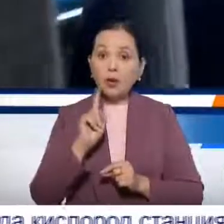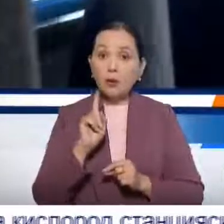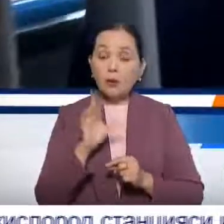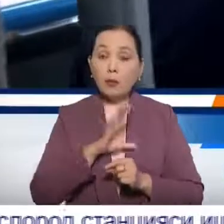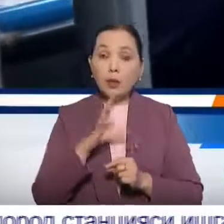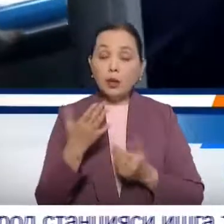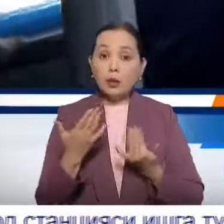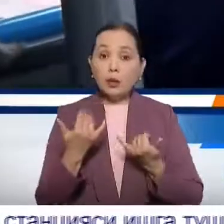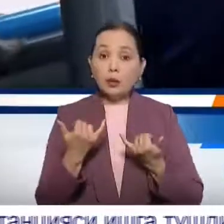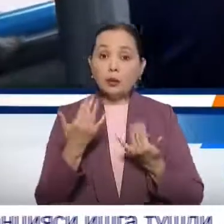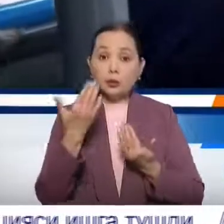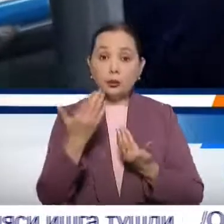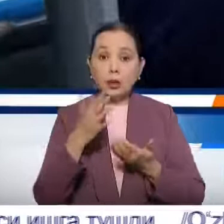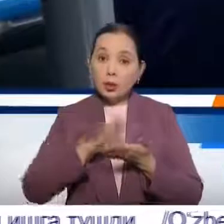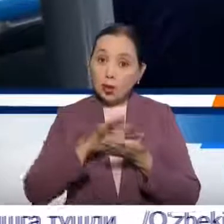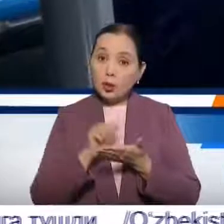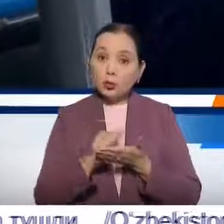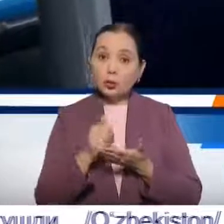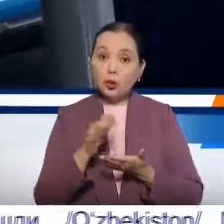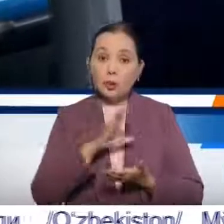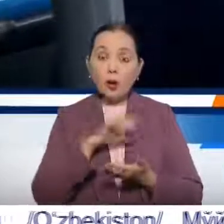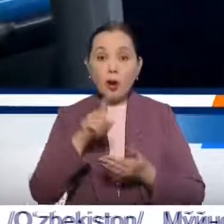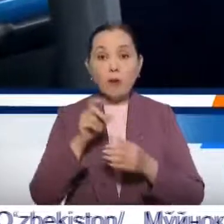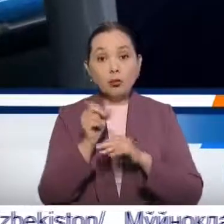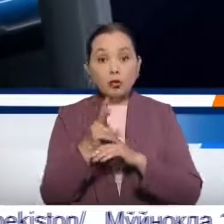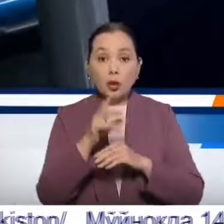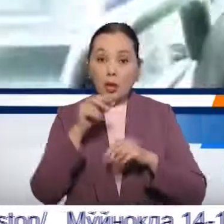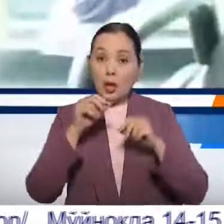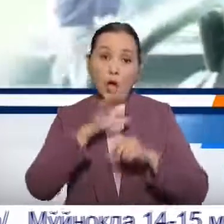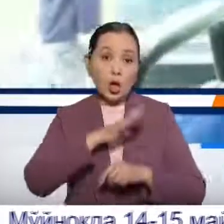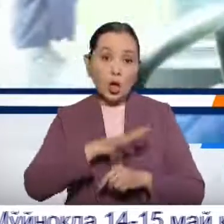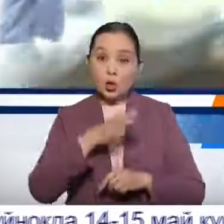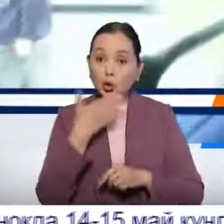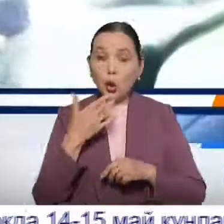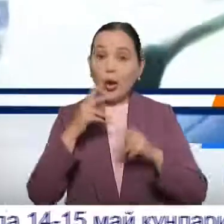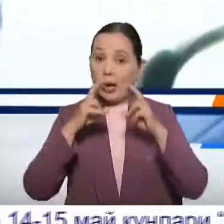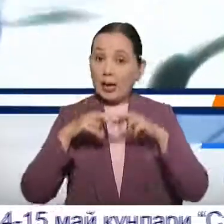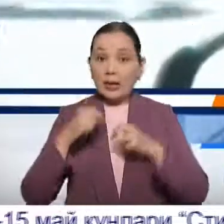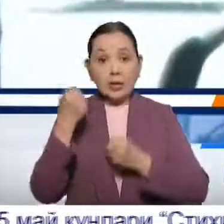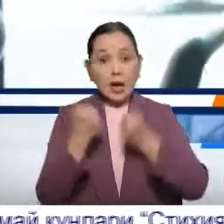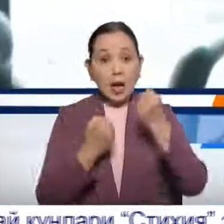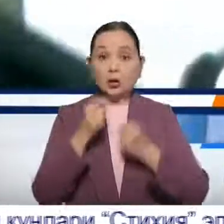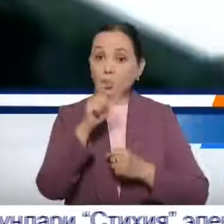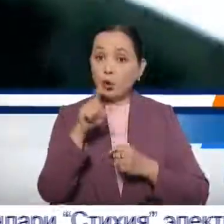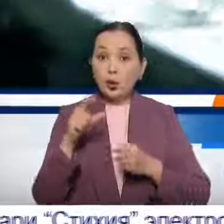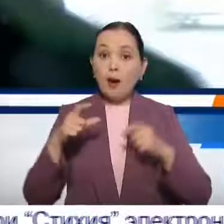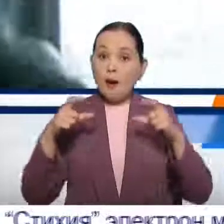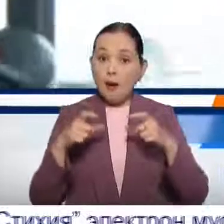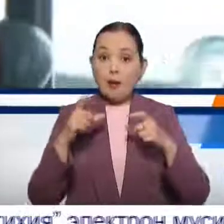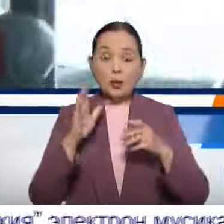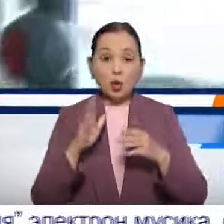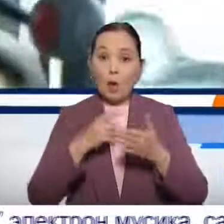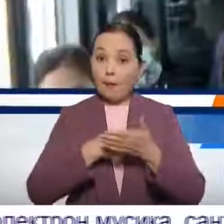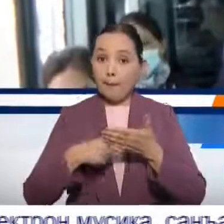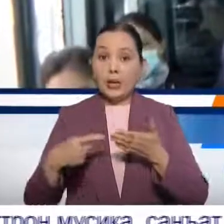to'g'rimi, 500 odam 500? Endi tushirib yuborish ilojisi yo'q-ku. Reyd davomida haydovchi va yo'lovchilarga karantin bo'yicha